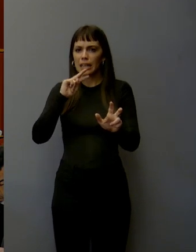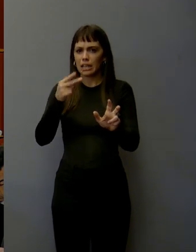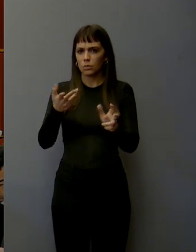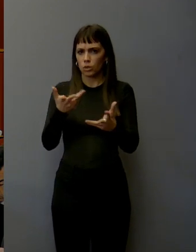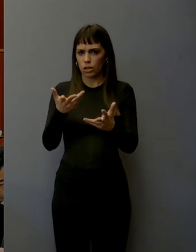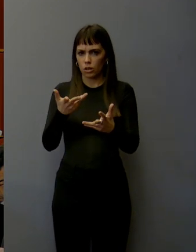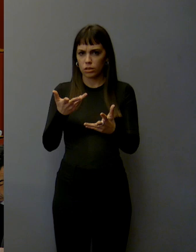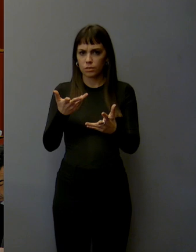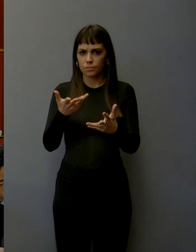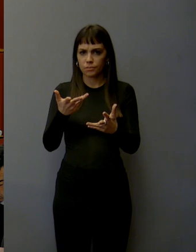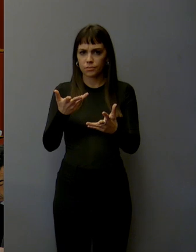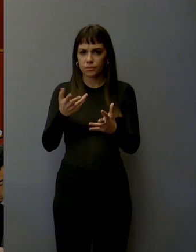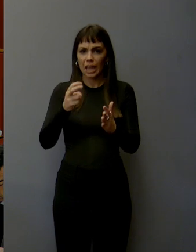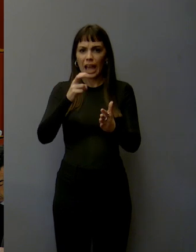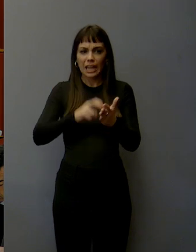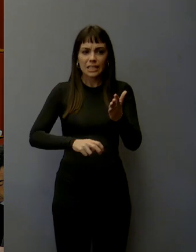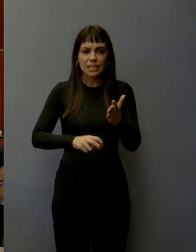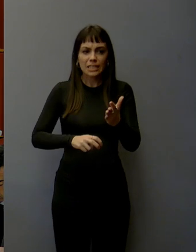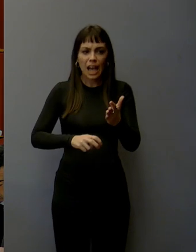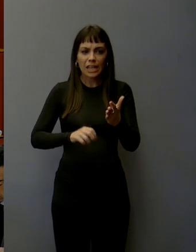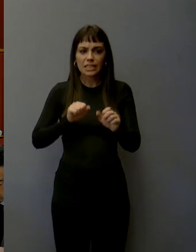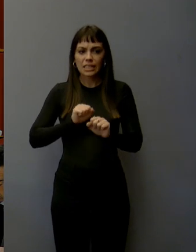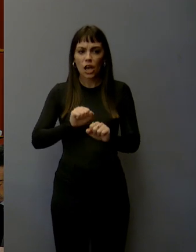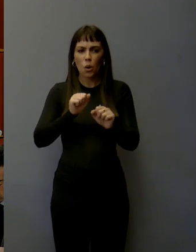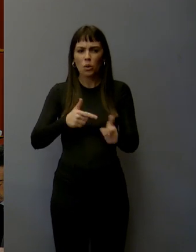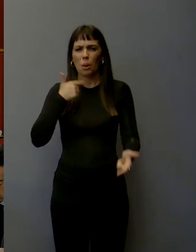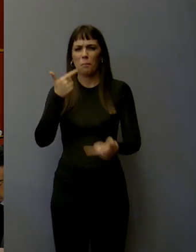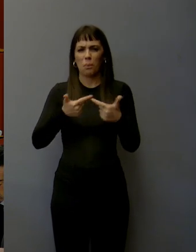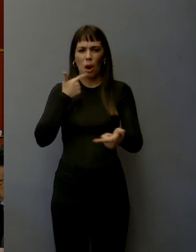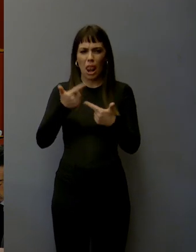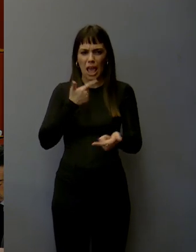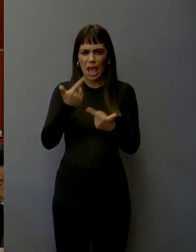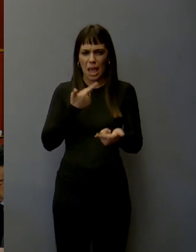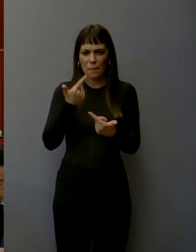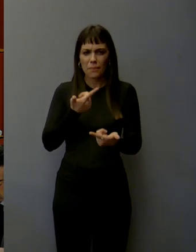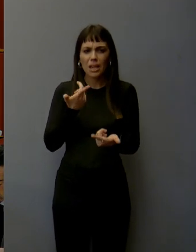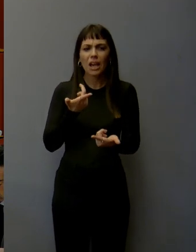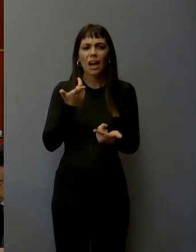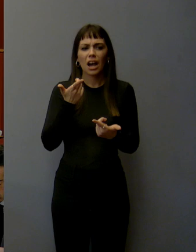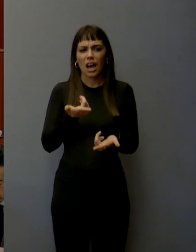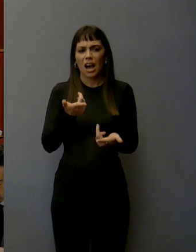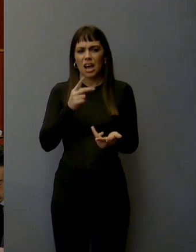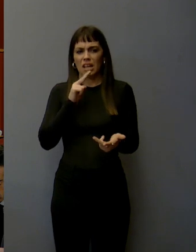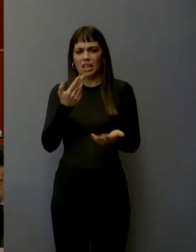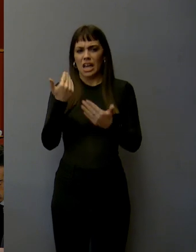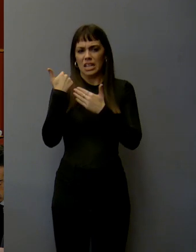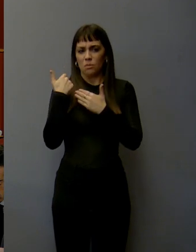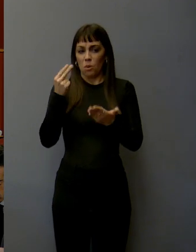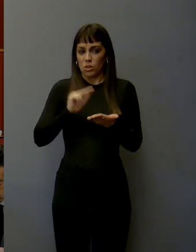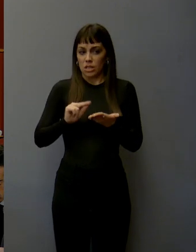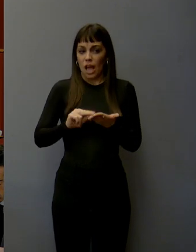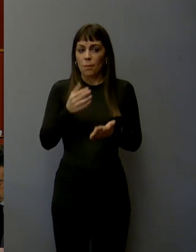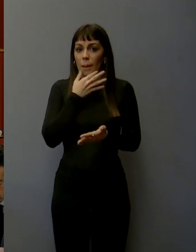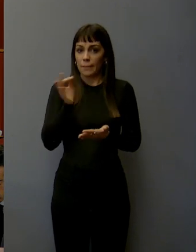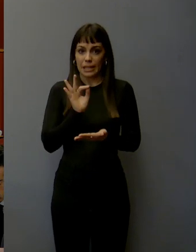antipasse è assolutamente responsabile dovremmo avere il coraggio di dire che le tasse sono una cosa bellissima Un mondo civilissimo